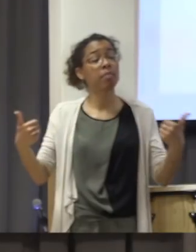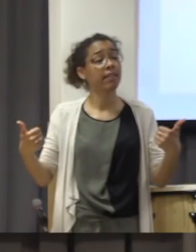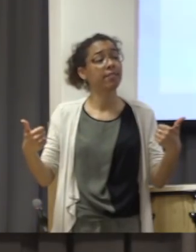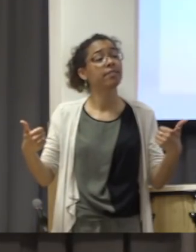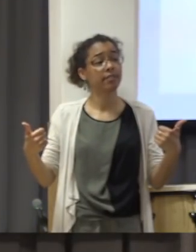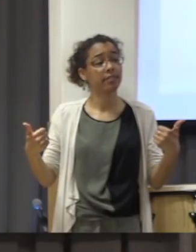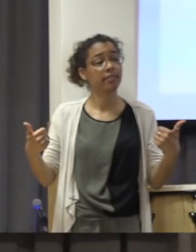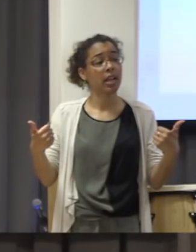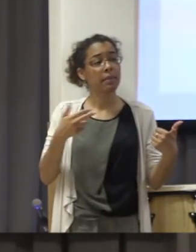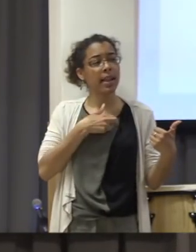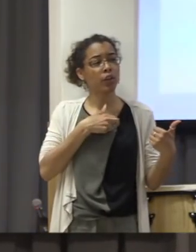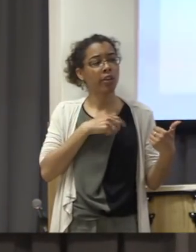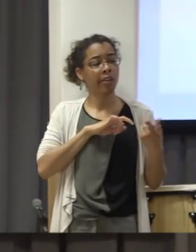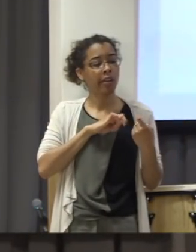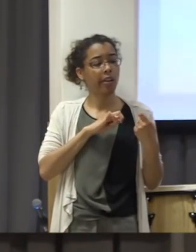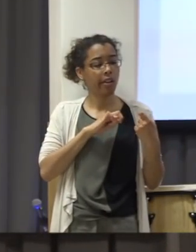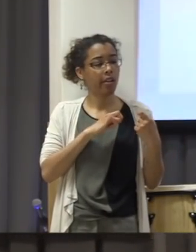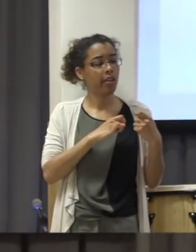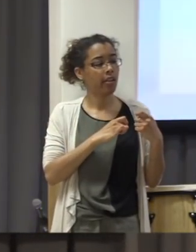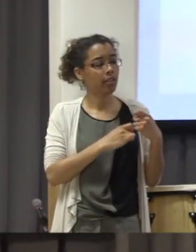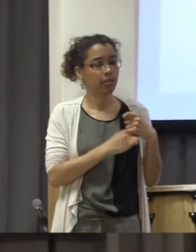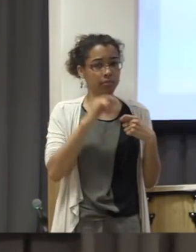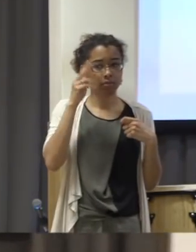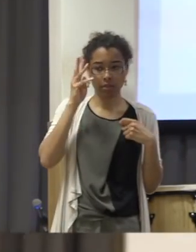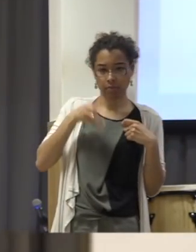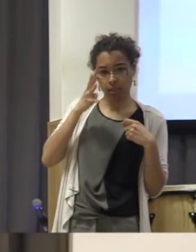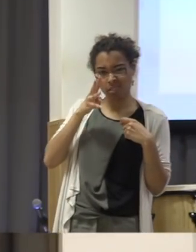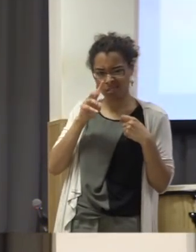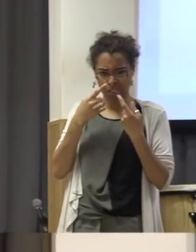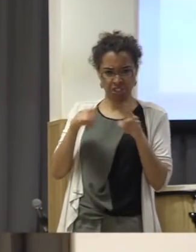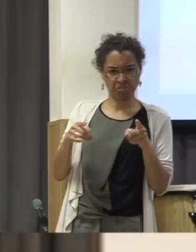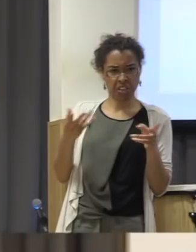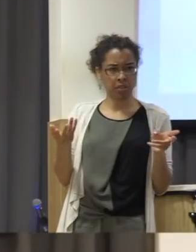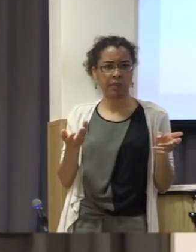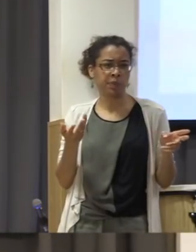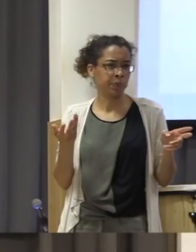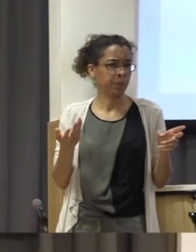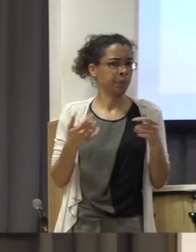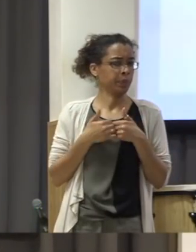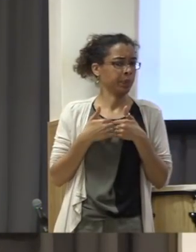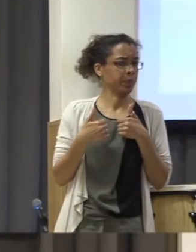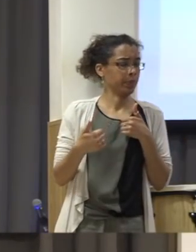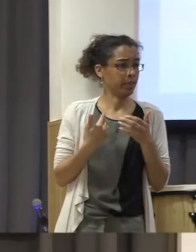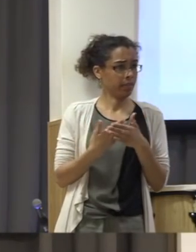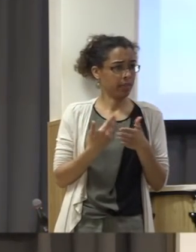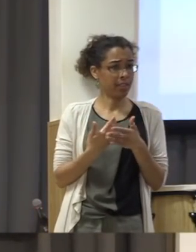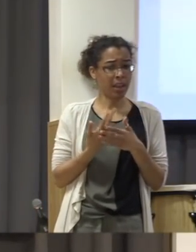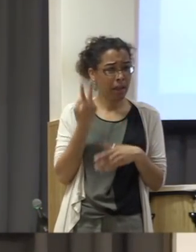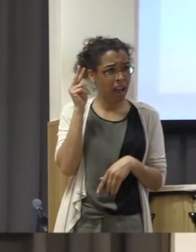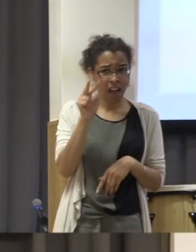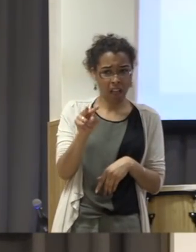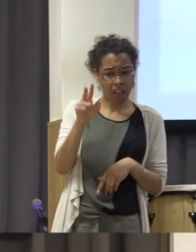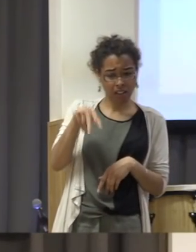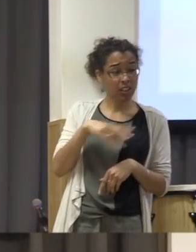moment, le cœur commence à changer. Tu ne vois plus la personne de la même façon. Voilà, bien-aimés, ne regardez pas aux circonstances, ni à